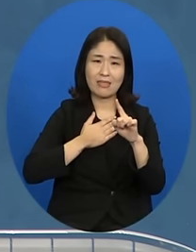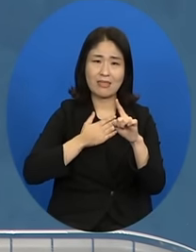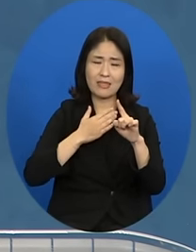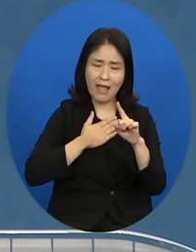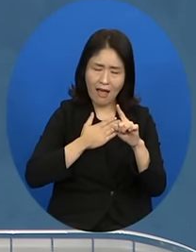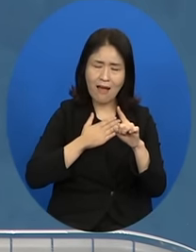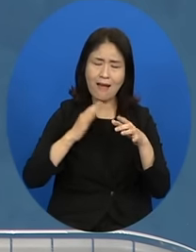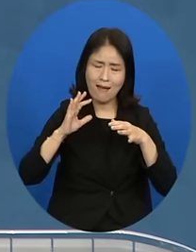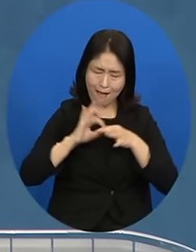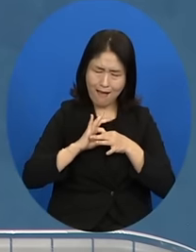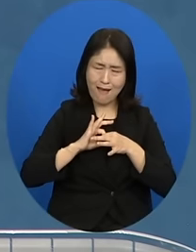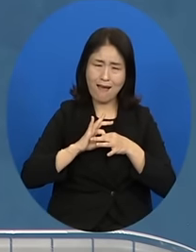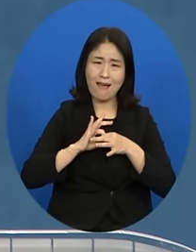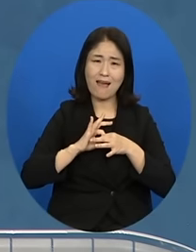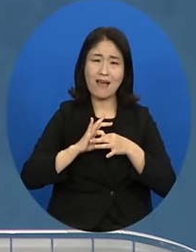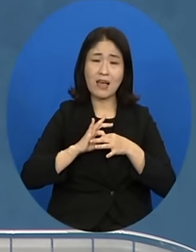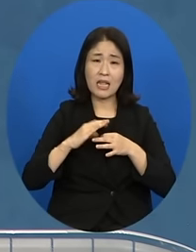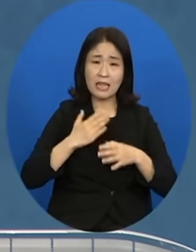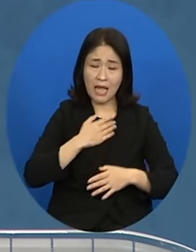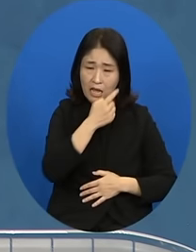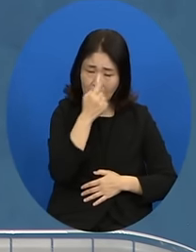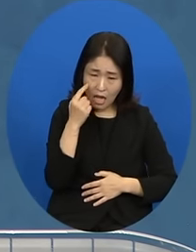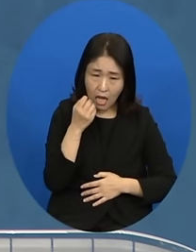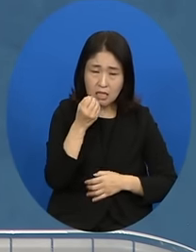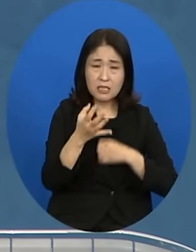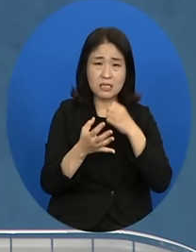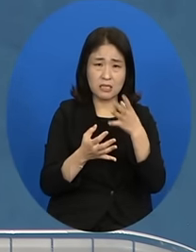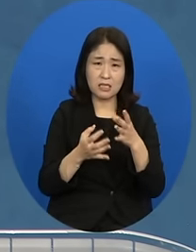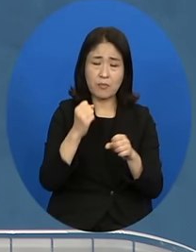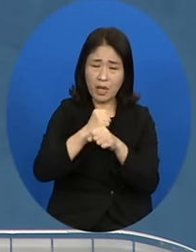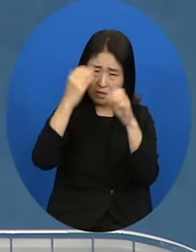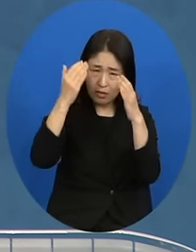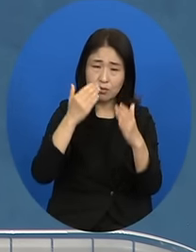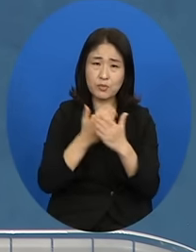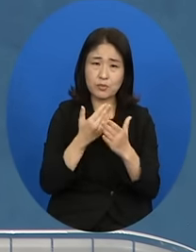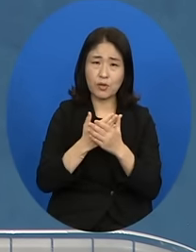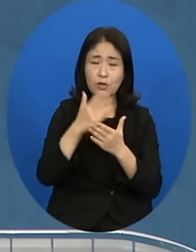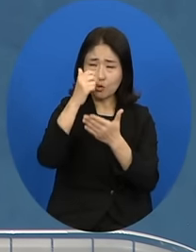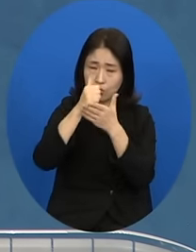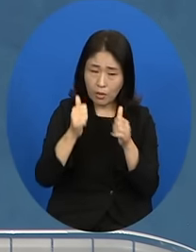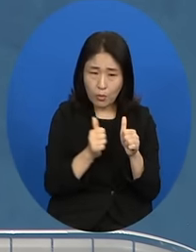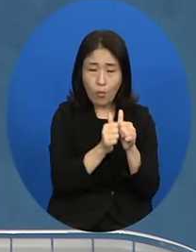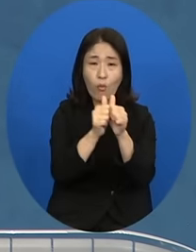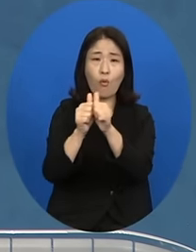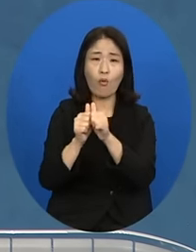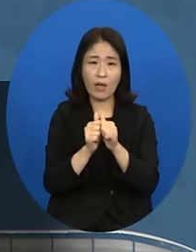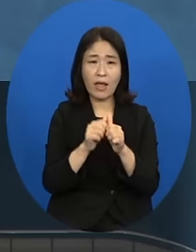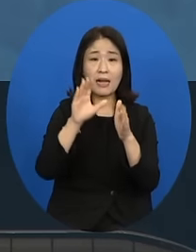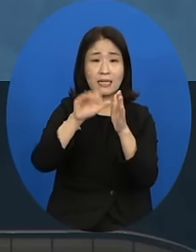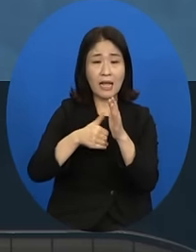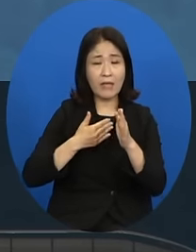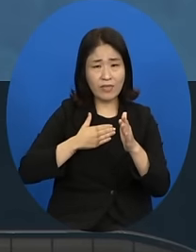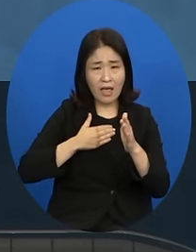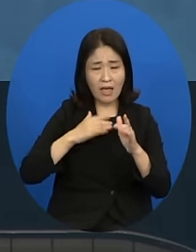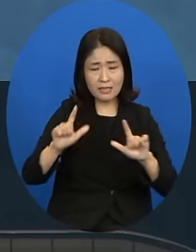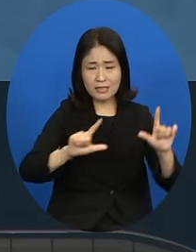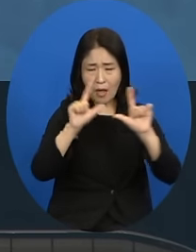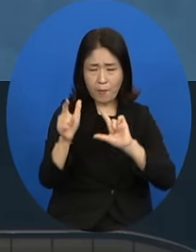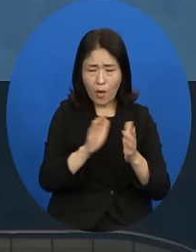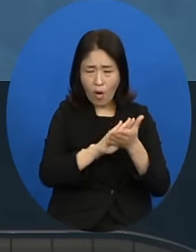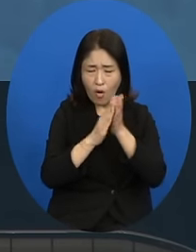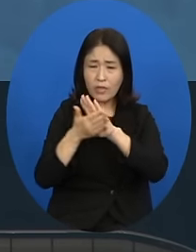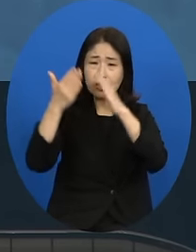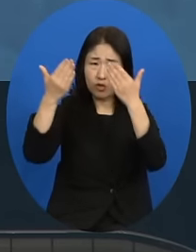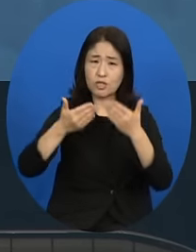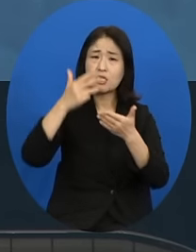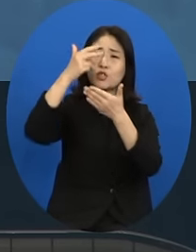해주십시오. 내 간증이 되게 해주십시오. 주와 동행하면서 내 삶을 바꾸시는 주님의